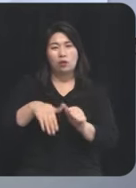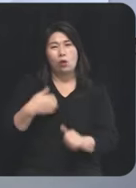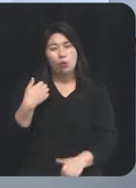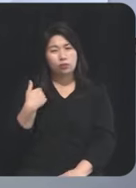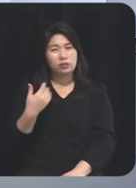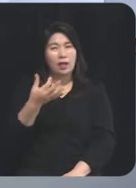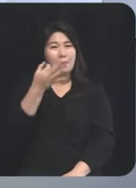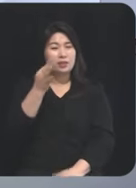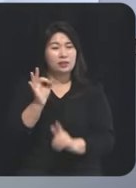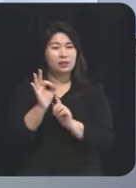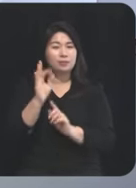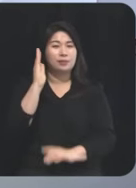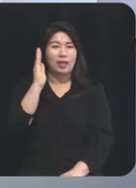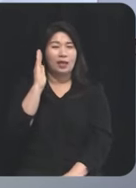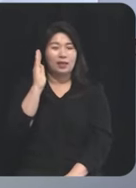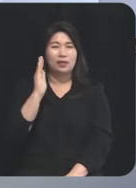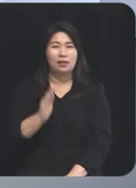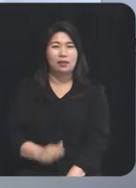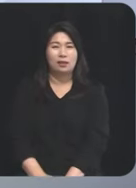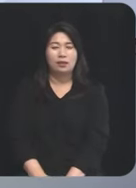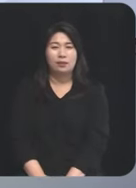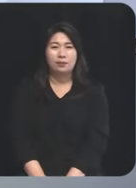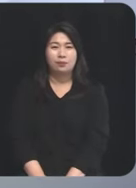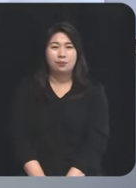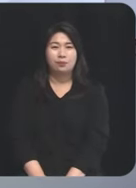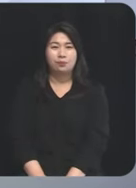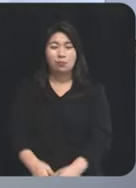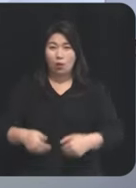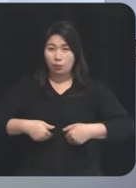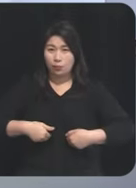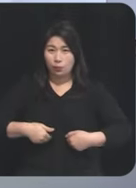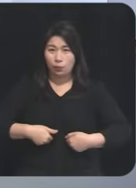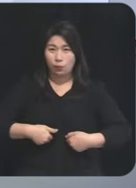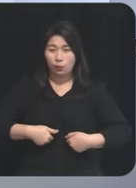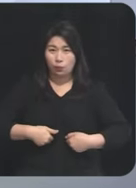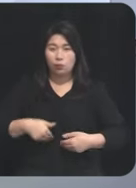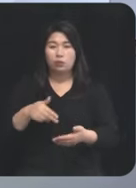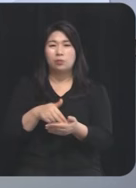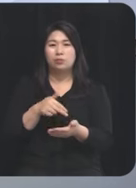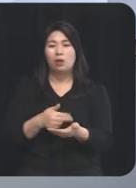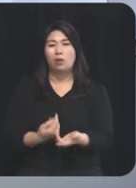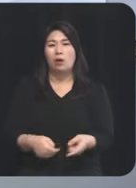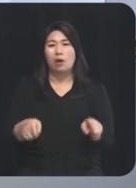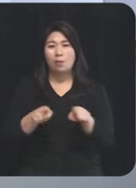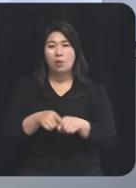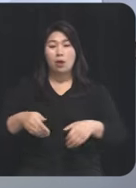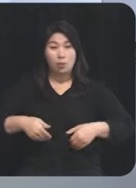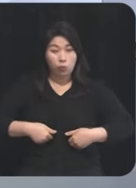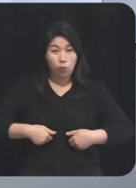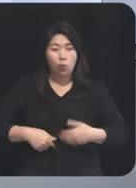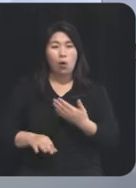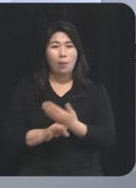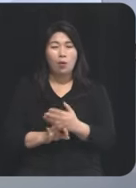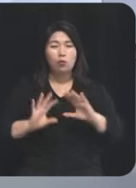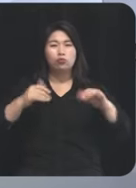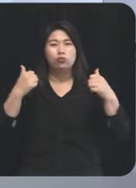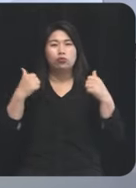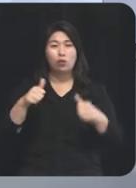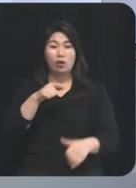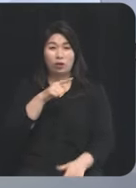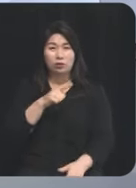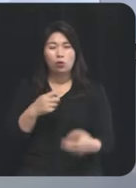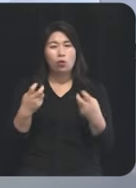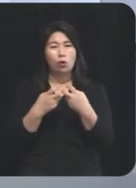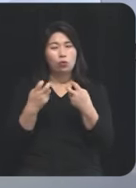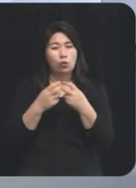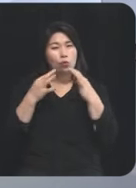분담금과 관련해서 질문을 드리겠습니다. 필요성에 대한 입장과 함께요. 필요하다면 국회에서 어떤